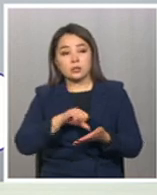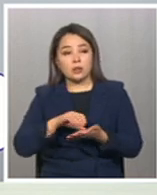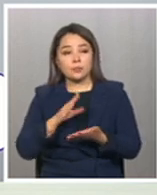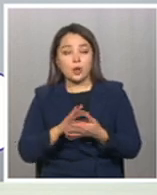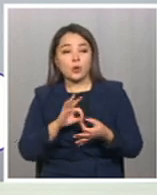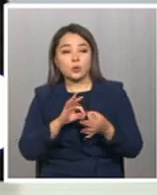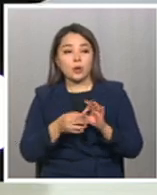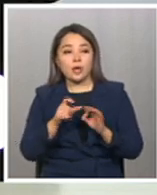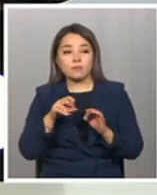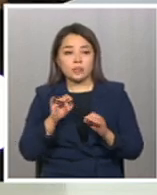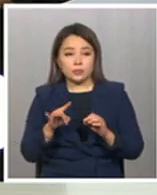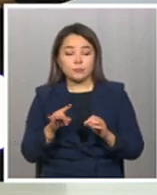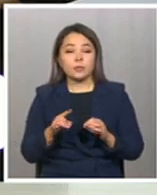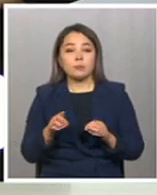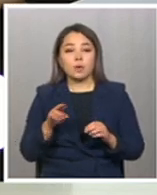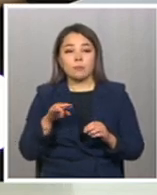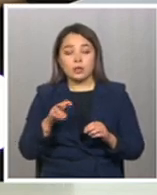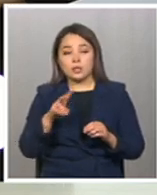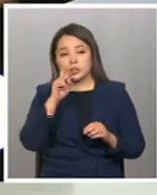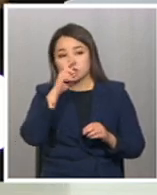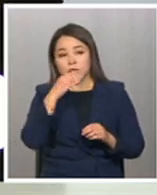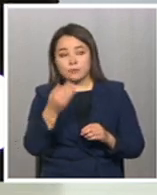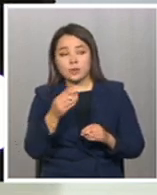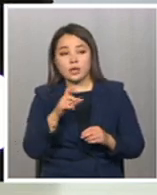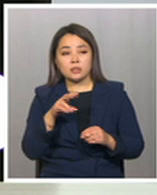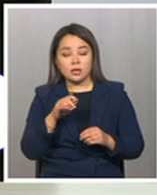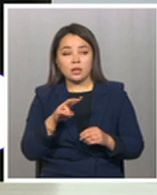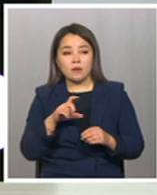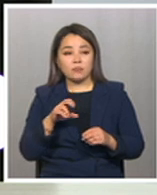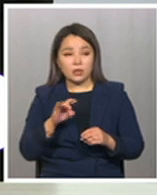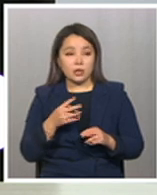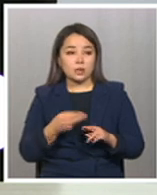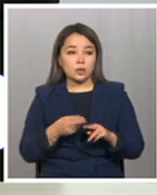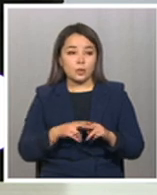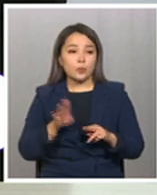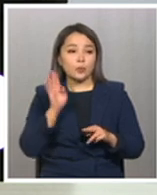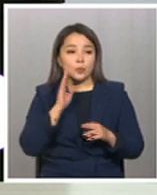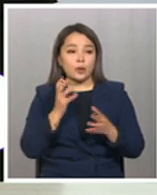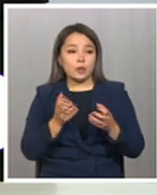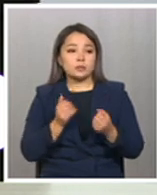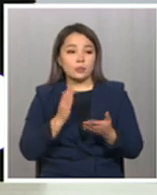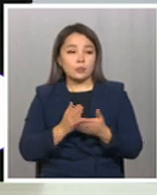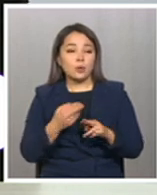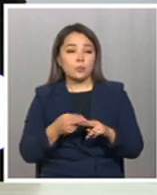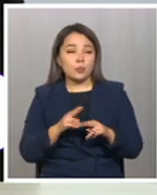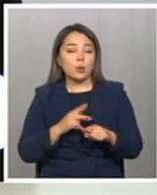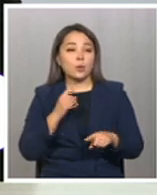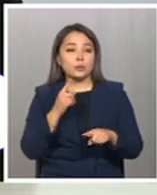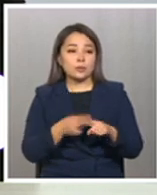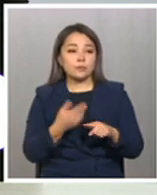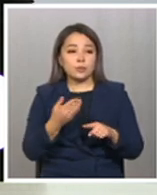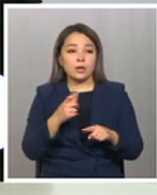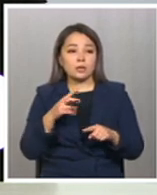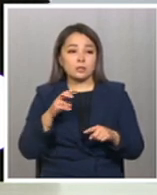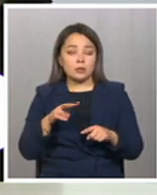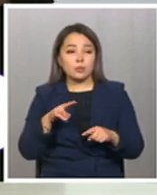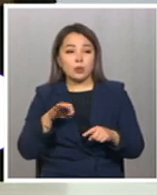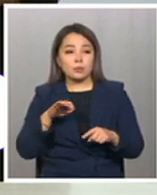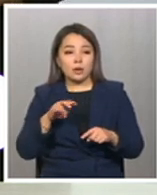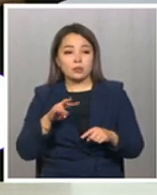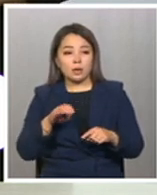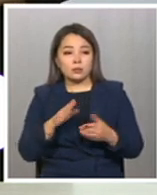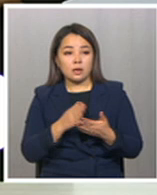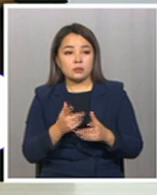күрделі эфир пропан қышқылының этил эфирі және су алынады. Бұл қосылысты этил пропионат деп